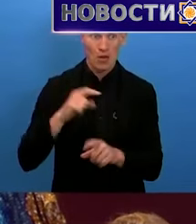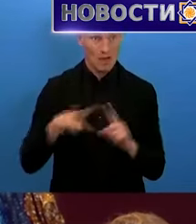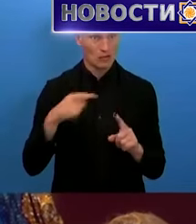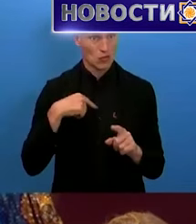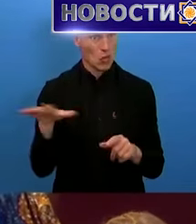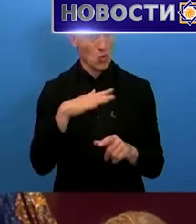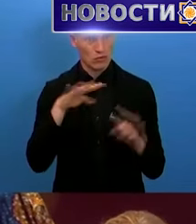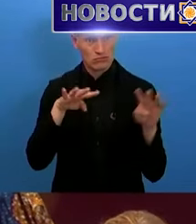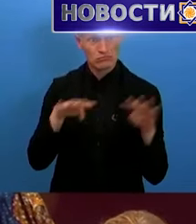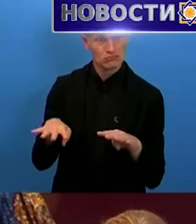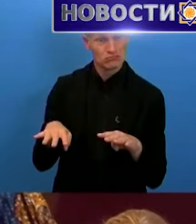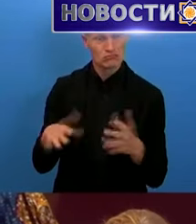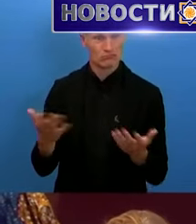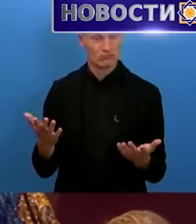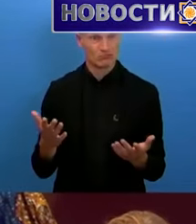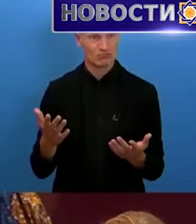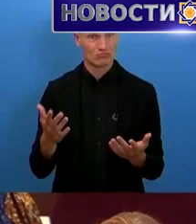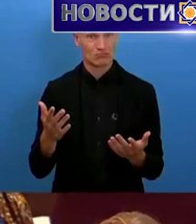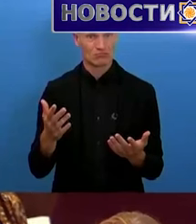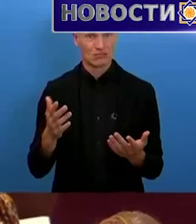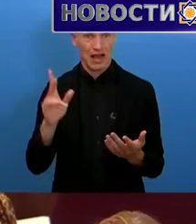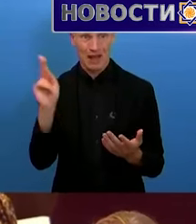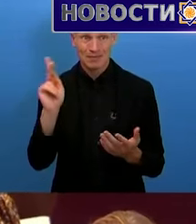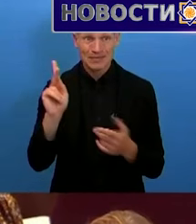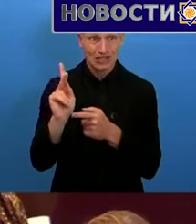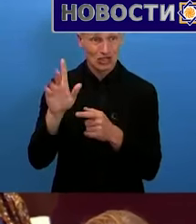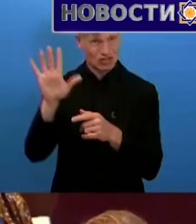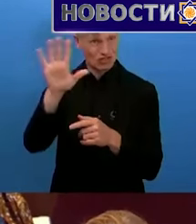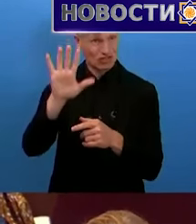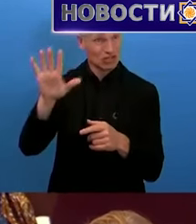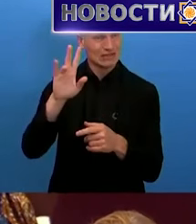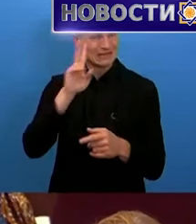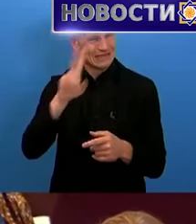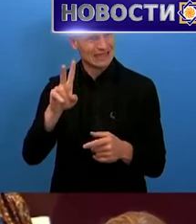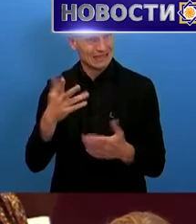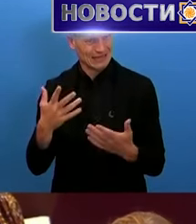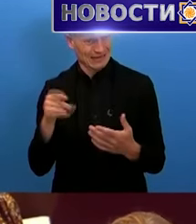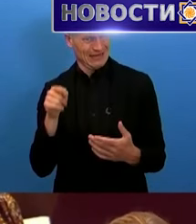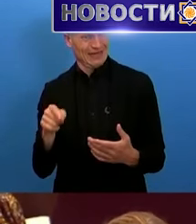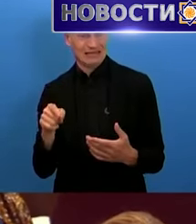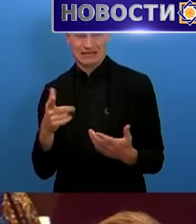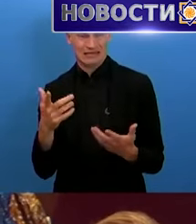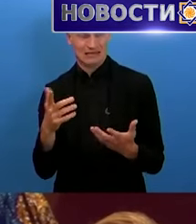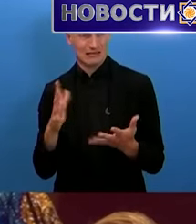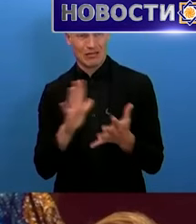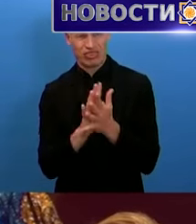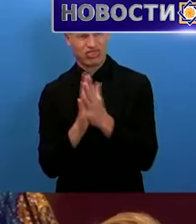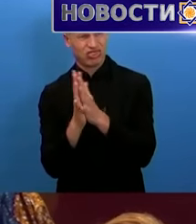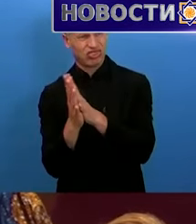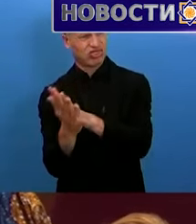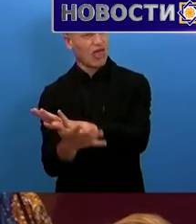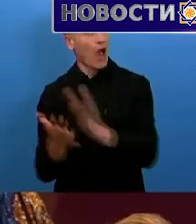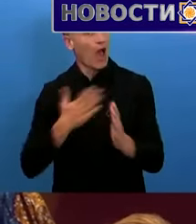сегодня привела к систематическому уничтожению всего нашего векового наследия. Другими словами, к полному стиранию всех следов